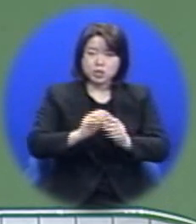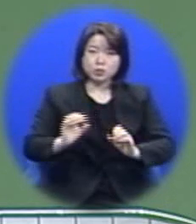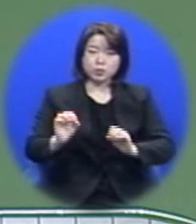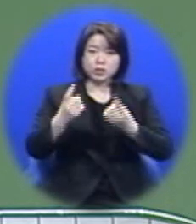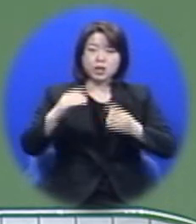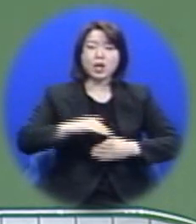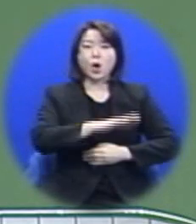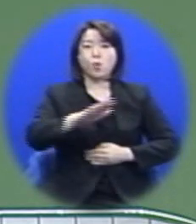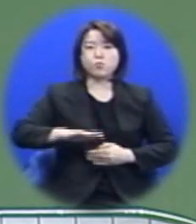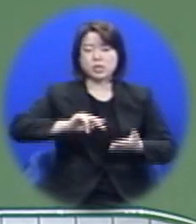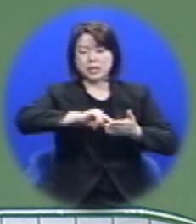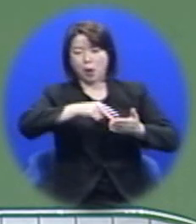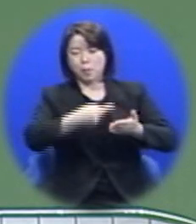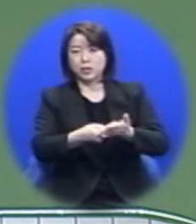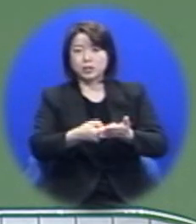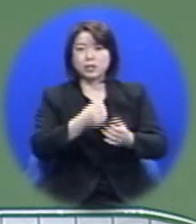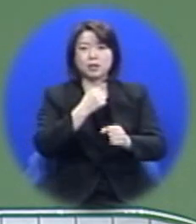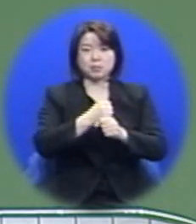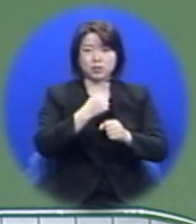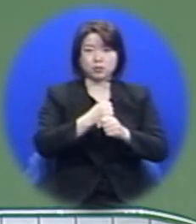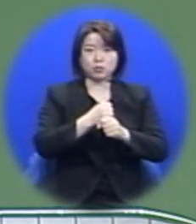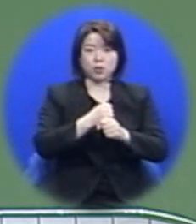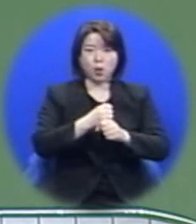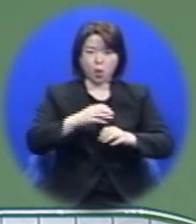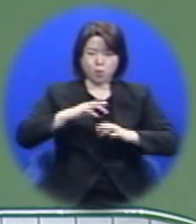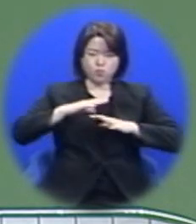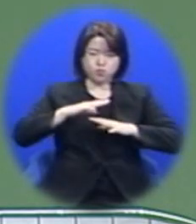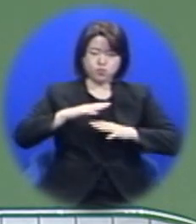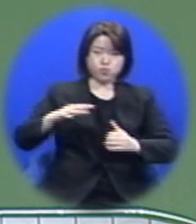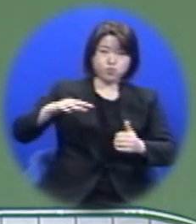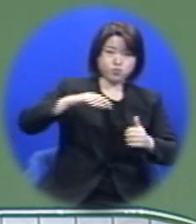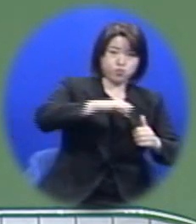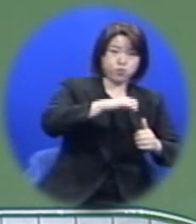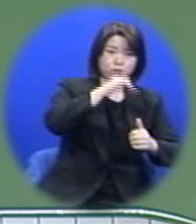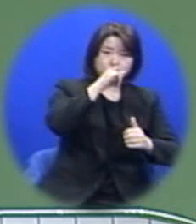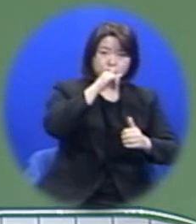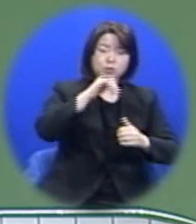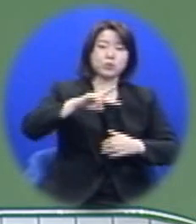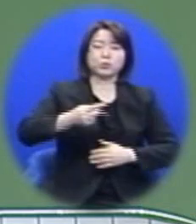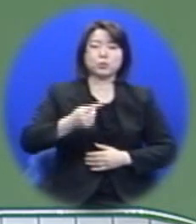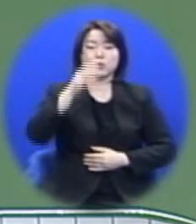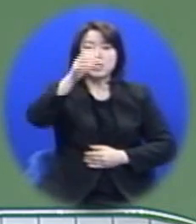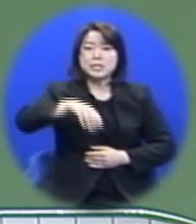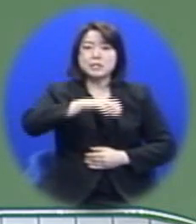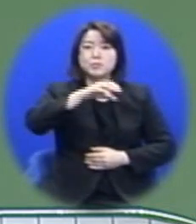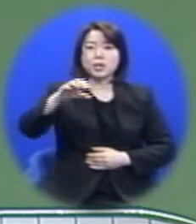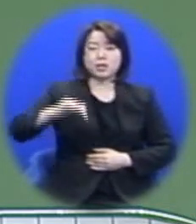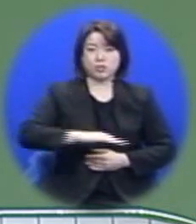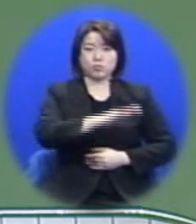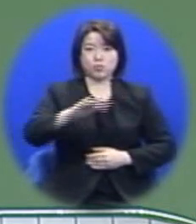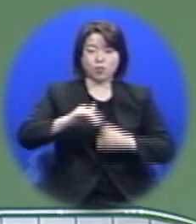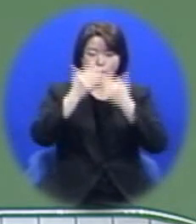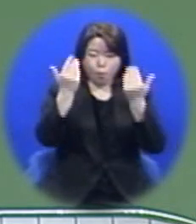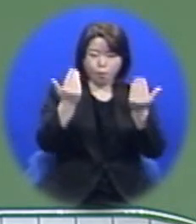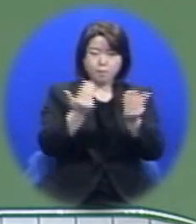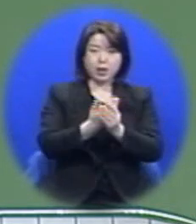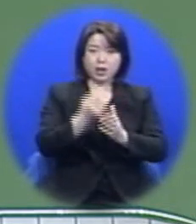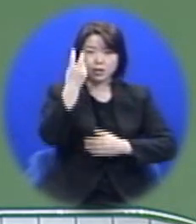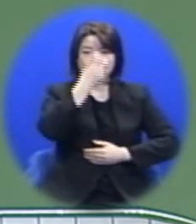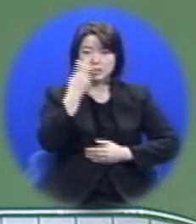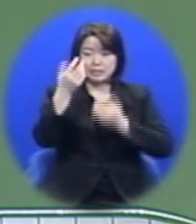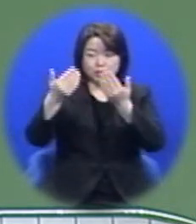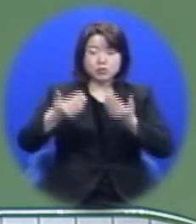우리를 넘어뜨리려고 그렇게 무섭게 달려들어도 십자가는 우리를 완벽하게